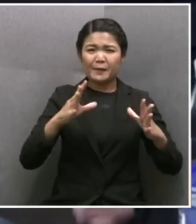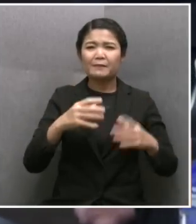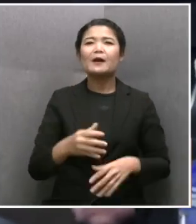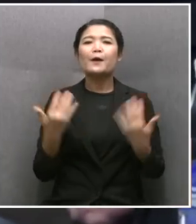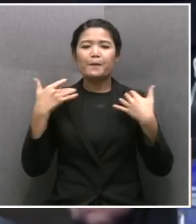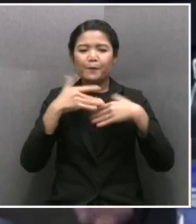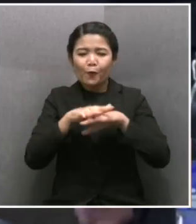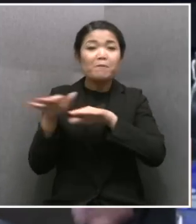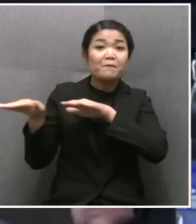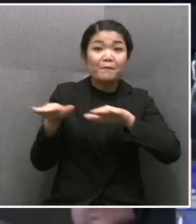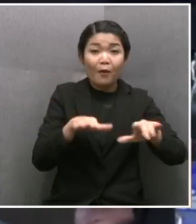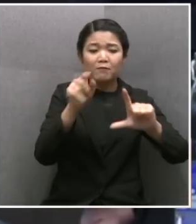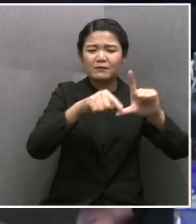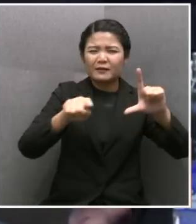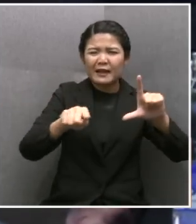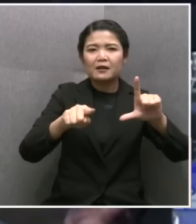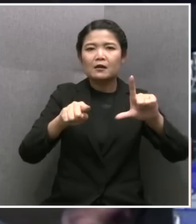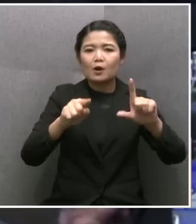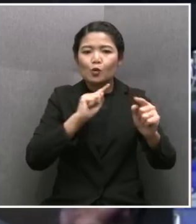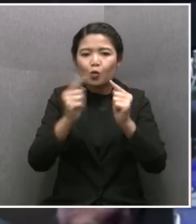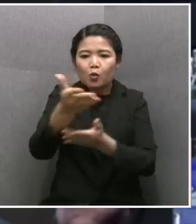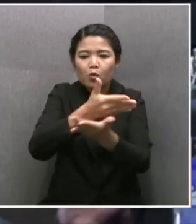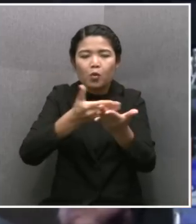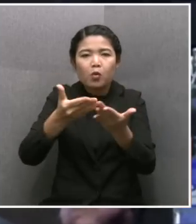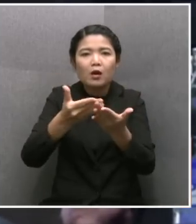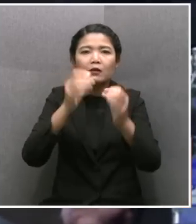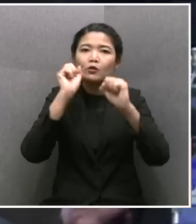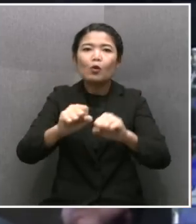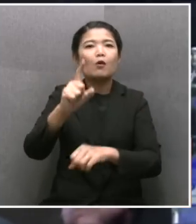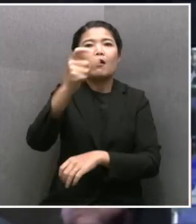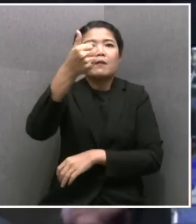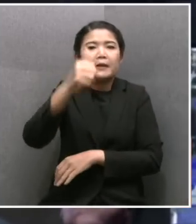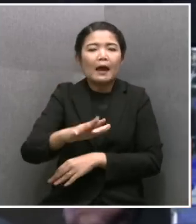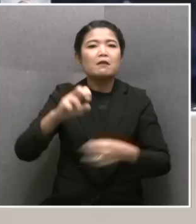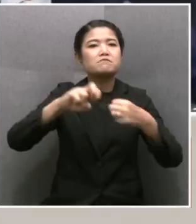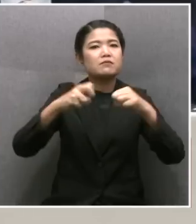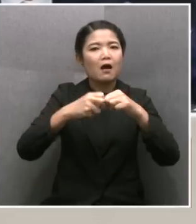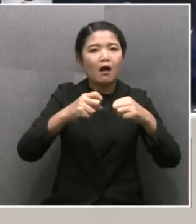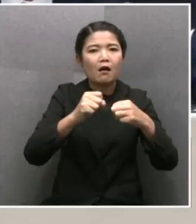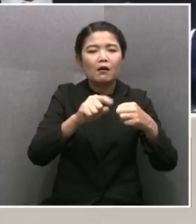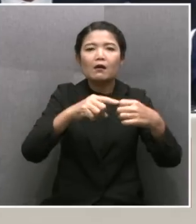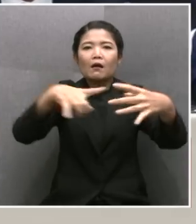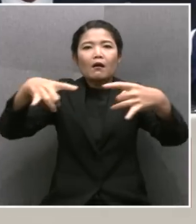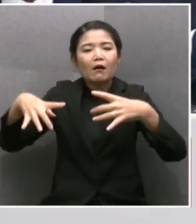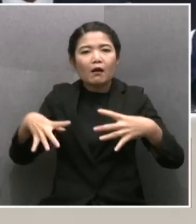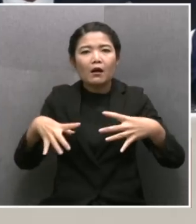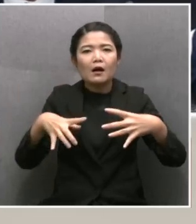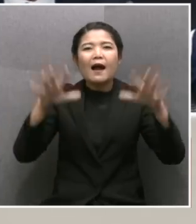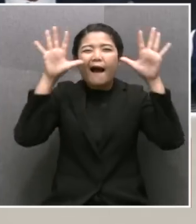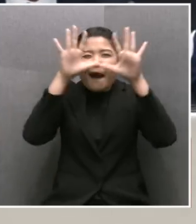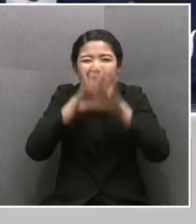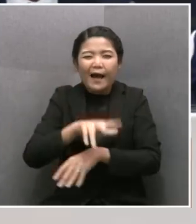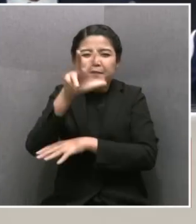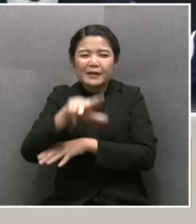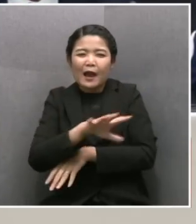กระพือปัญหาความขัดแย้งกันพร้อมกับวิเคราะห์ว่าพรรคเพื่อไทยวางเกมหลอกให้พรรคเ้าไกลมาลง